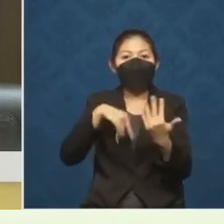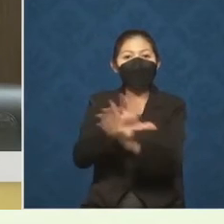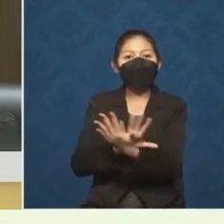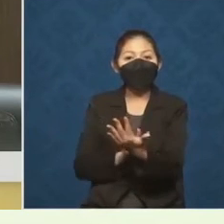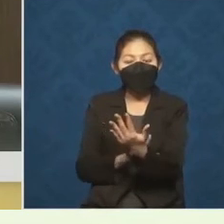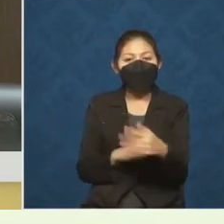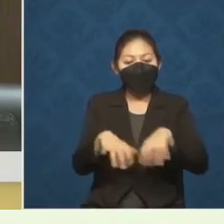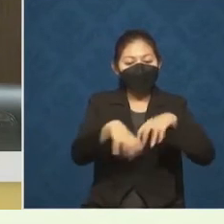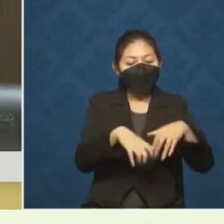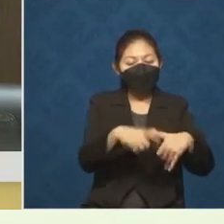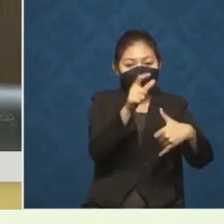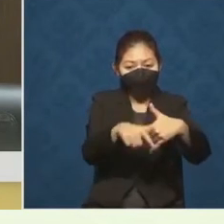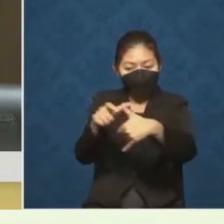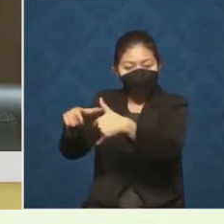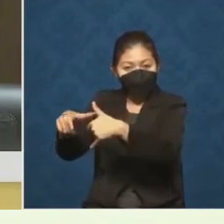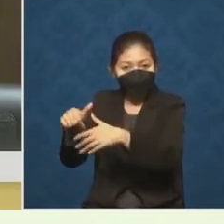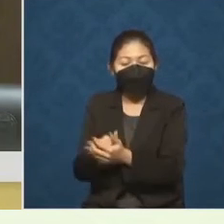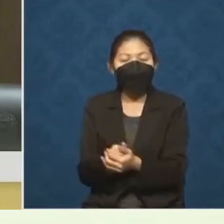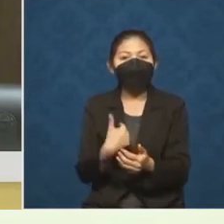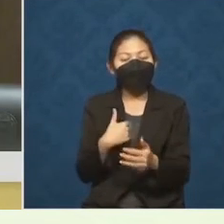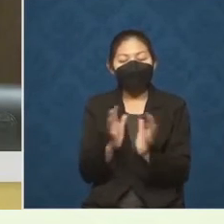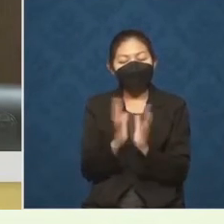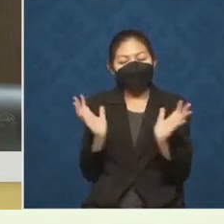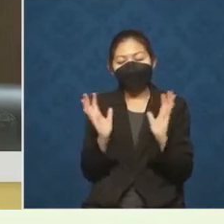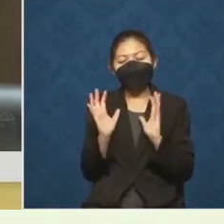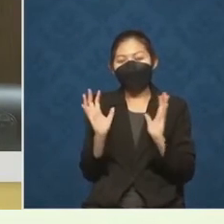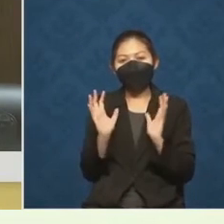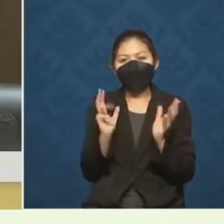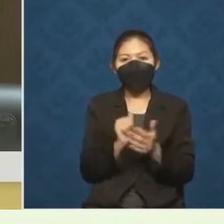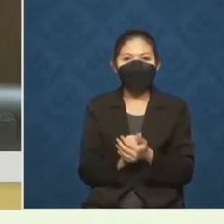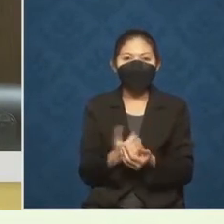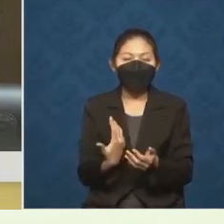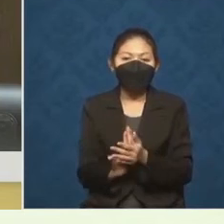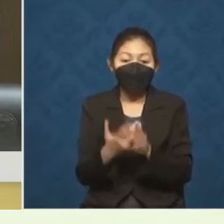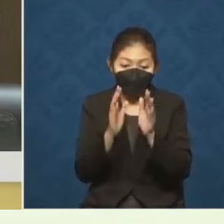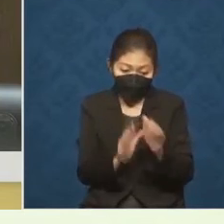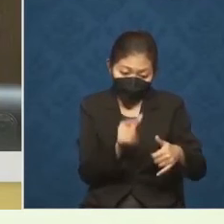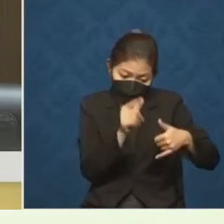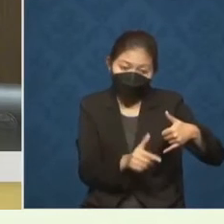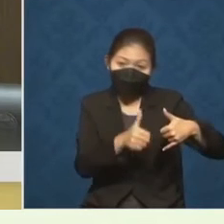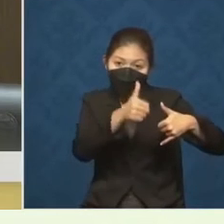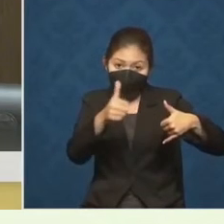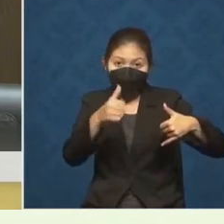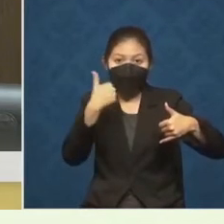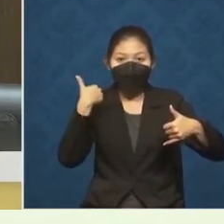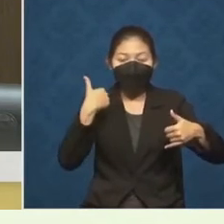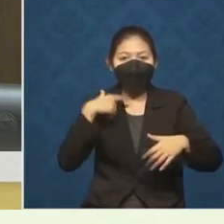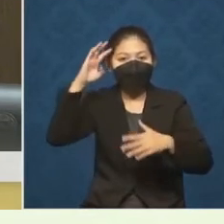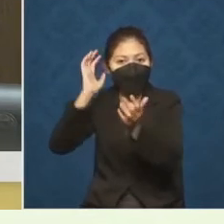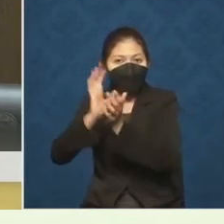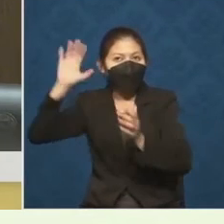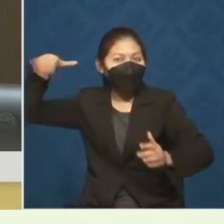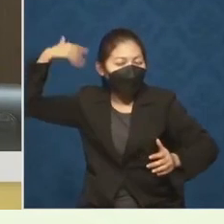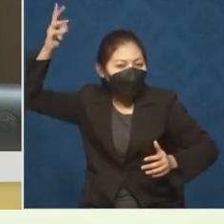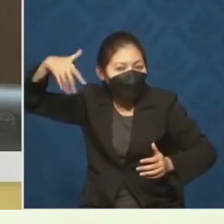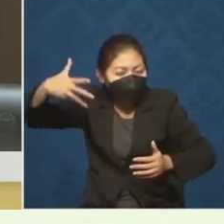ำนวนมากแต่เราก็สุรุ่ยสุร่ายฟุ่มเฟือยเรามีคนดีอยู่แล้วนะมีตำรวจมาตั้งแต่ดึกดำบรรพ์แล้วในการสืบสวนสอบสวนจับกุ